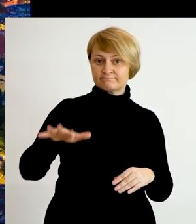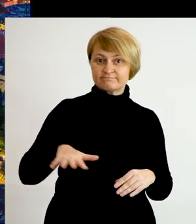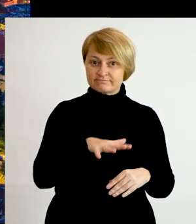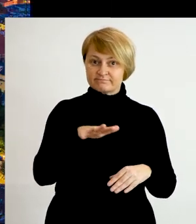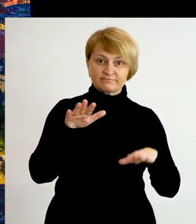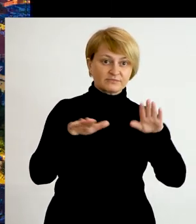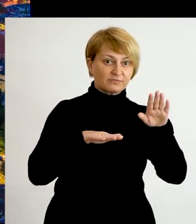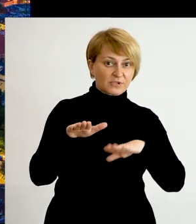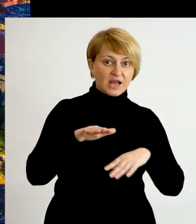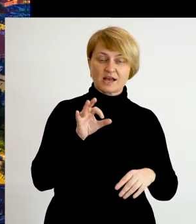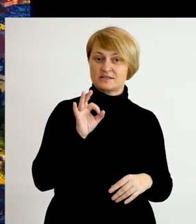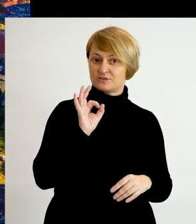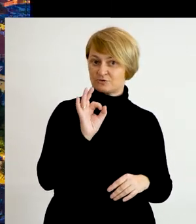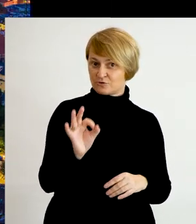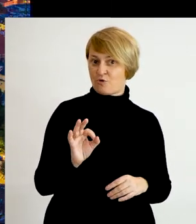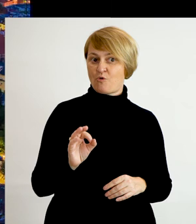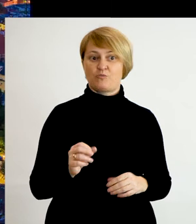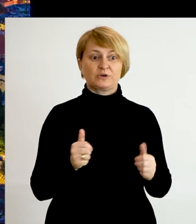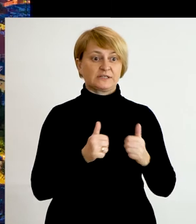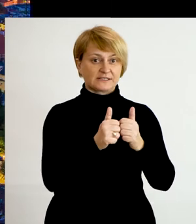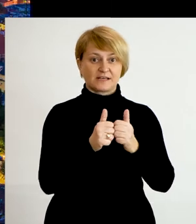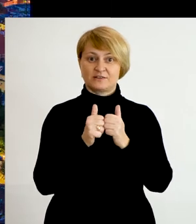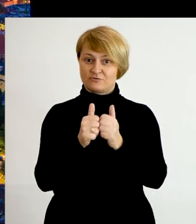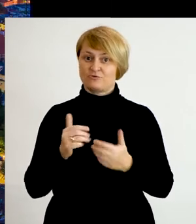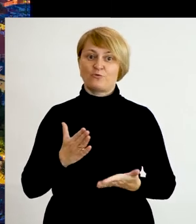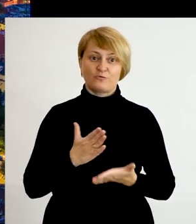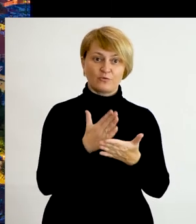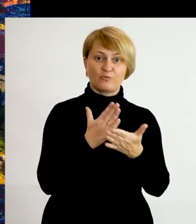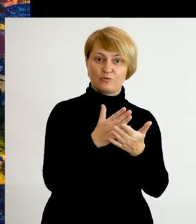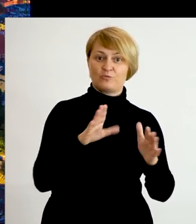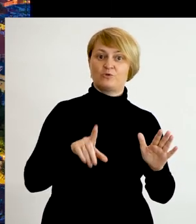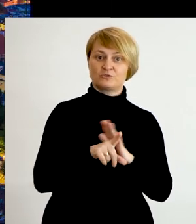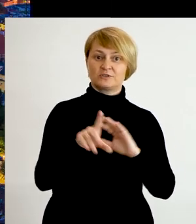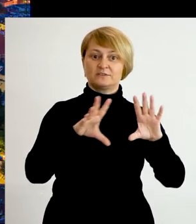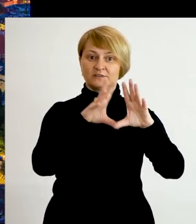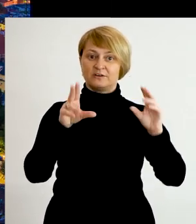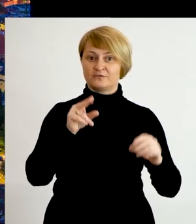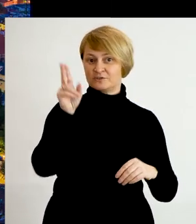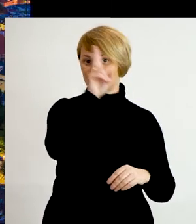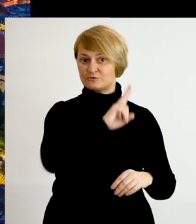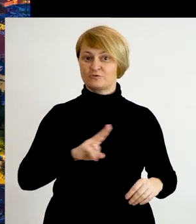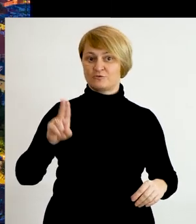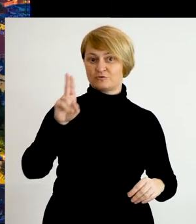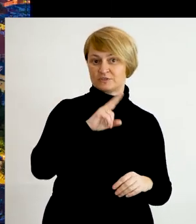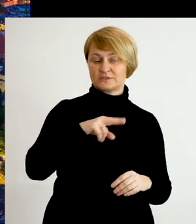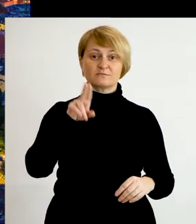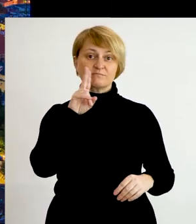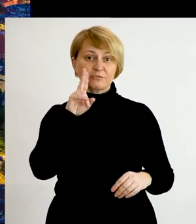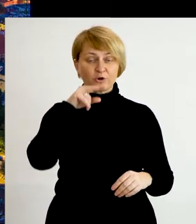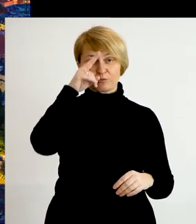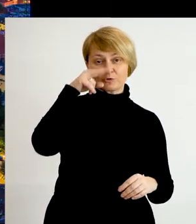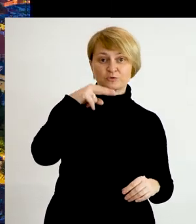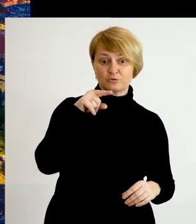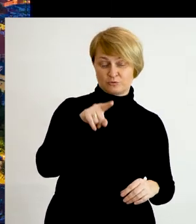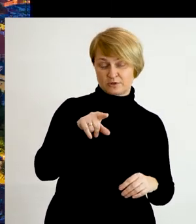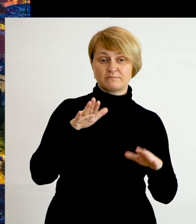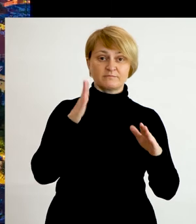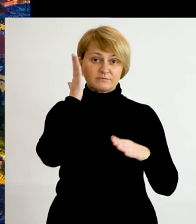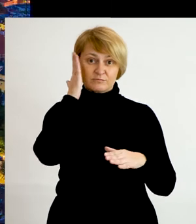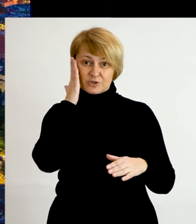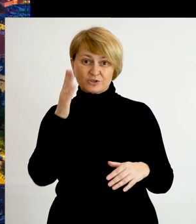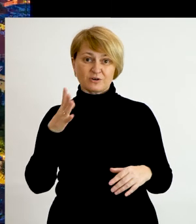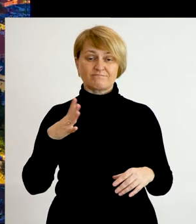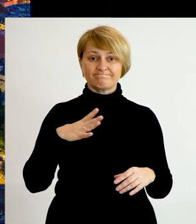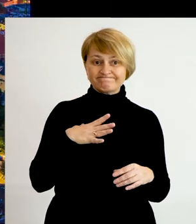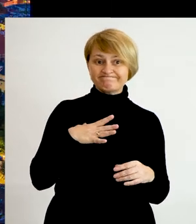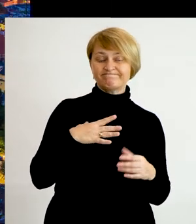miejscu, funkcjonalnie myślę, że pomoże wszystkim rodzicom, mamom, tatom, którzy w tamtym miejscu